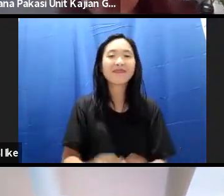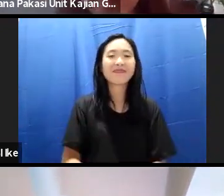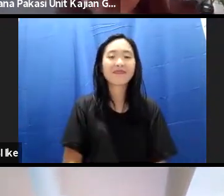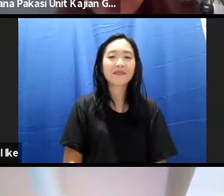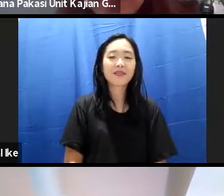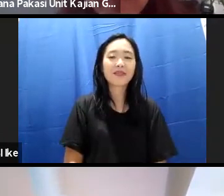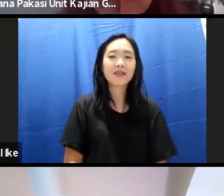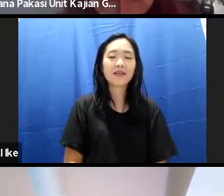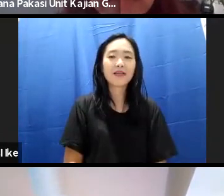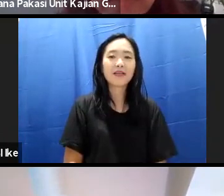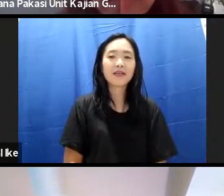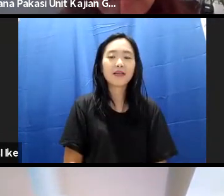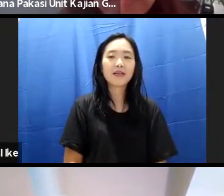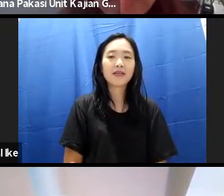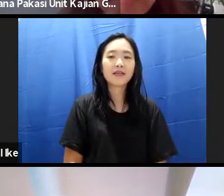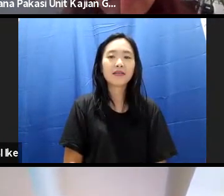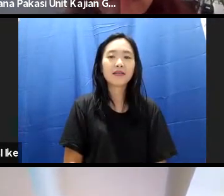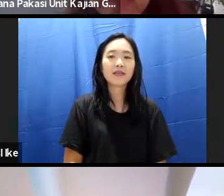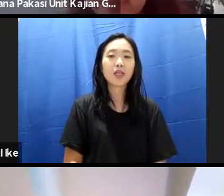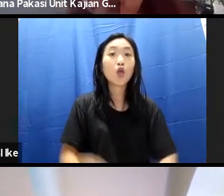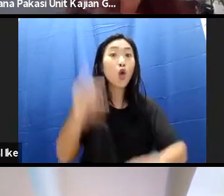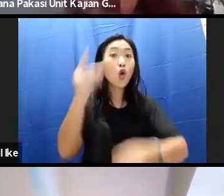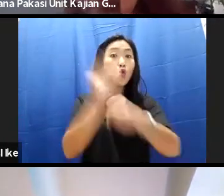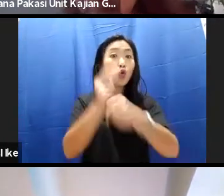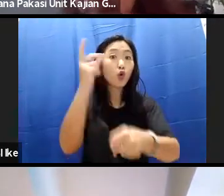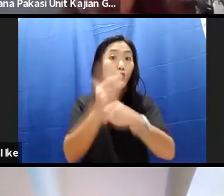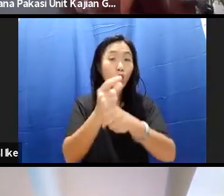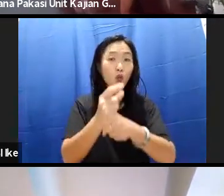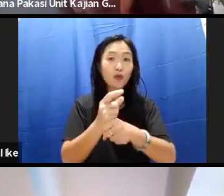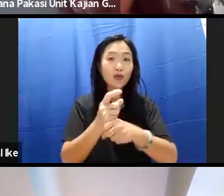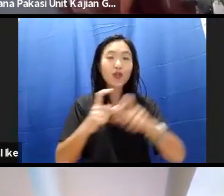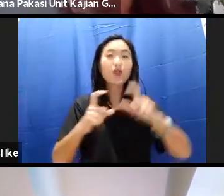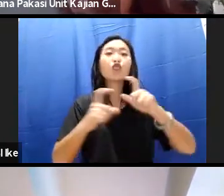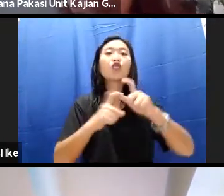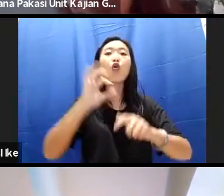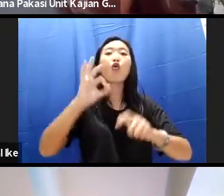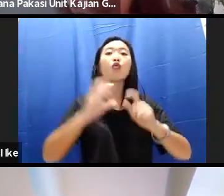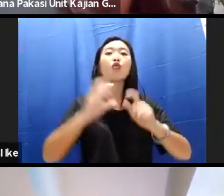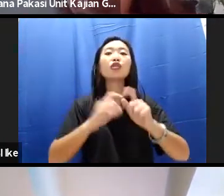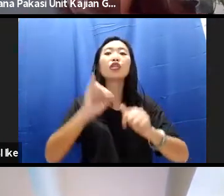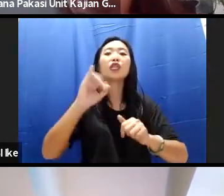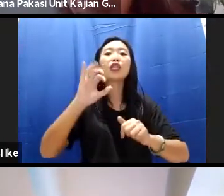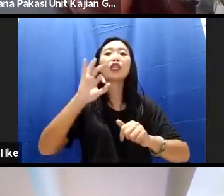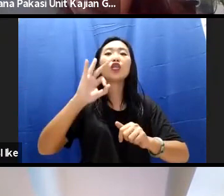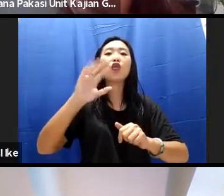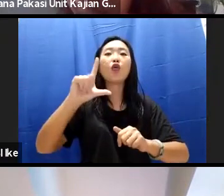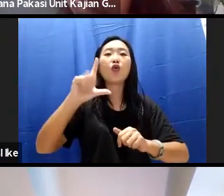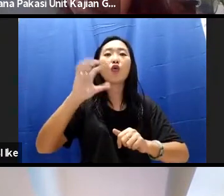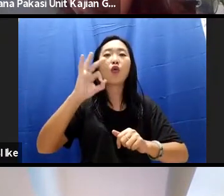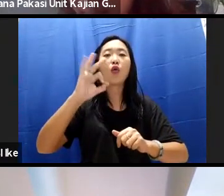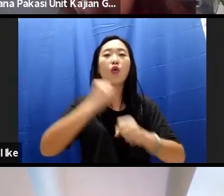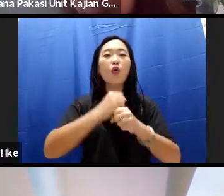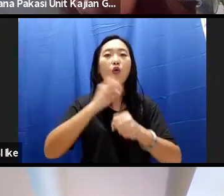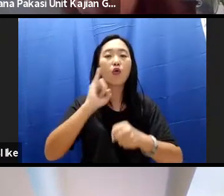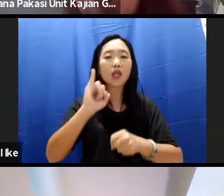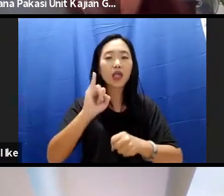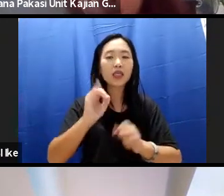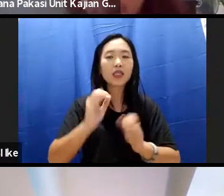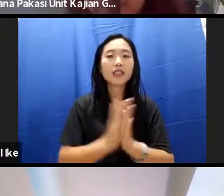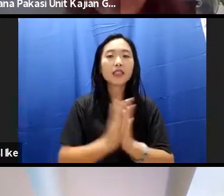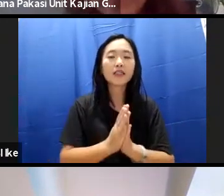salah seorang tenaga pengajar sosiologi dan juga ketua pusat studi gender dan seksualitas di Universitas